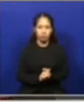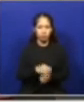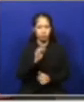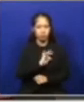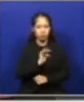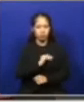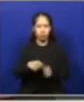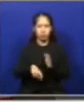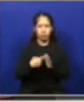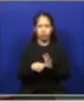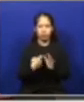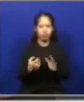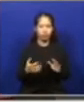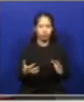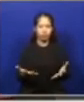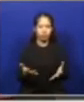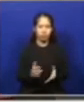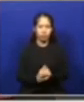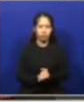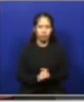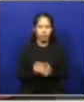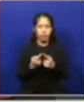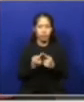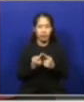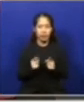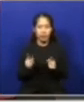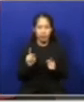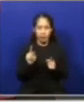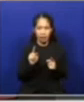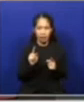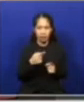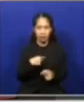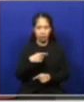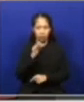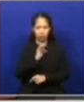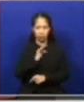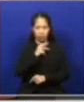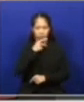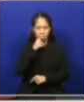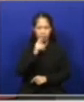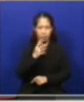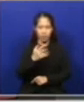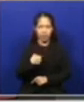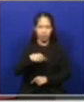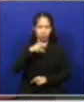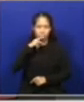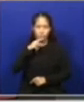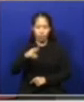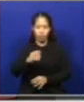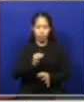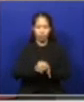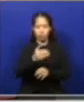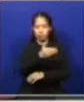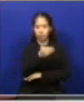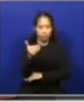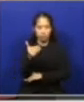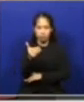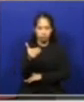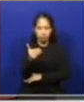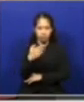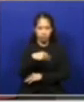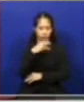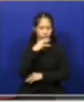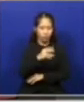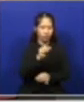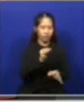ผลนะคะแต่ก็ไม่แปลกใจนะคะดิฉันไม่ได้โทษแบงก์ชาติดิฉันไม่ได้โทษธนาคารเอกช